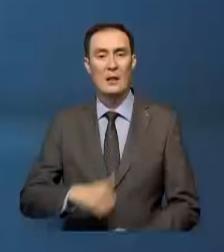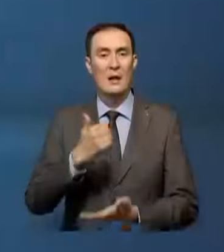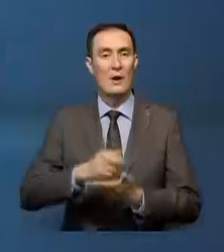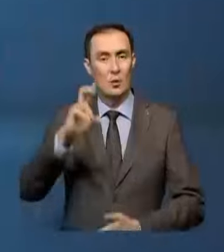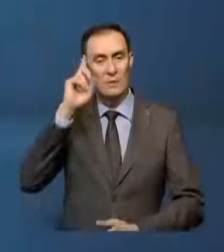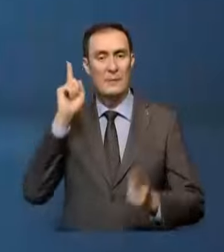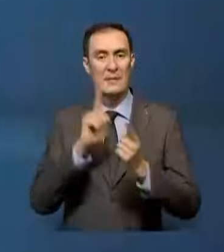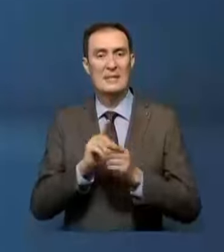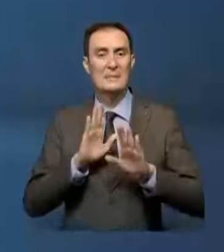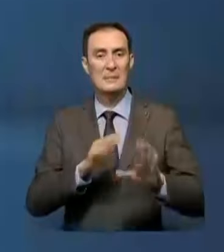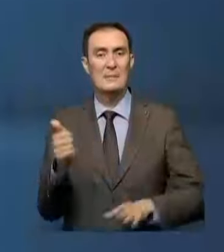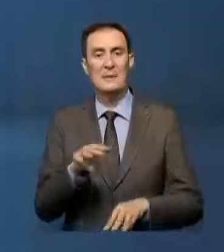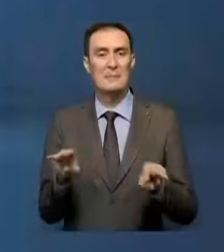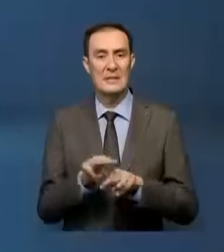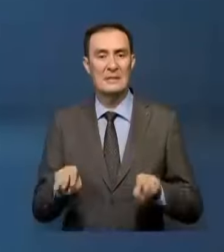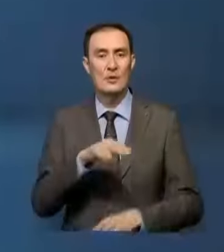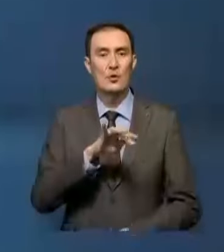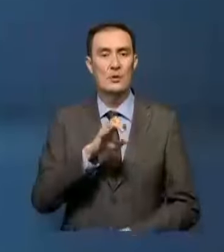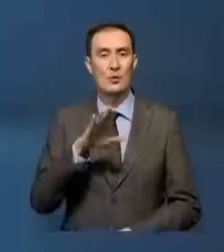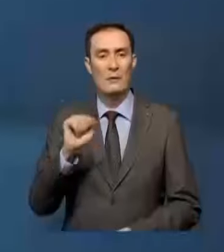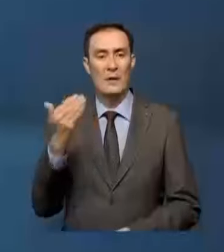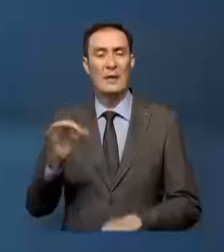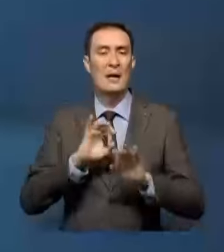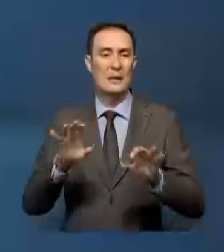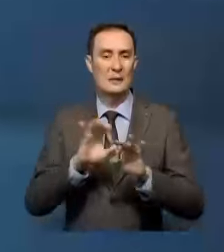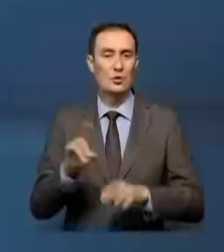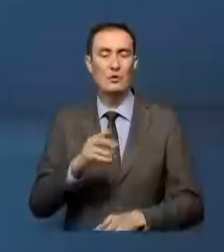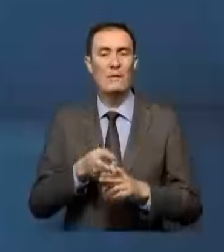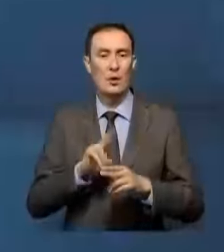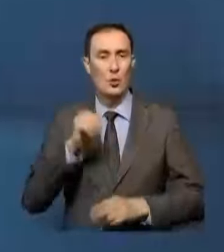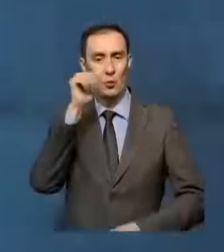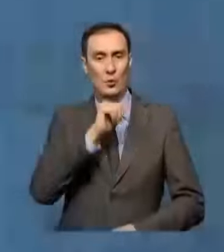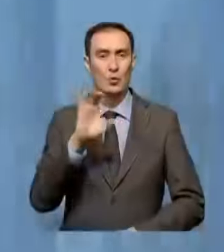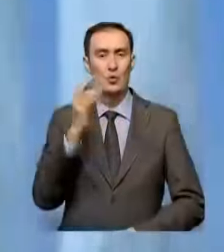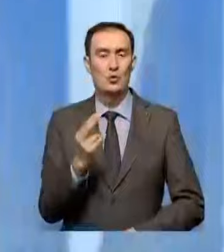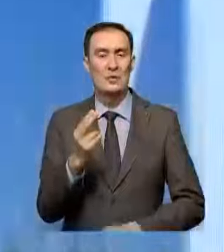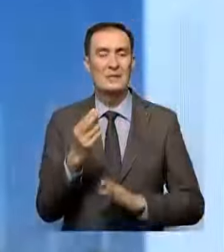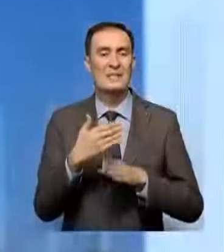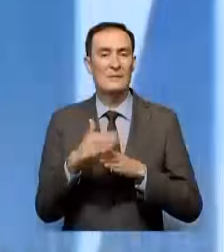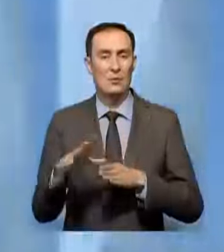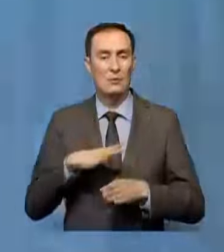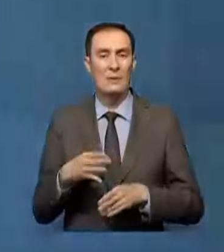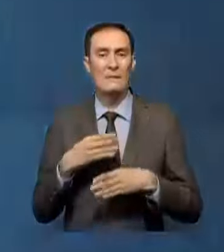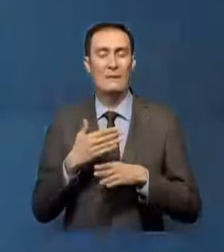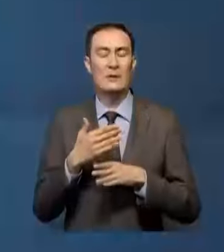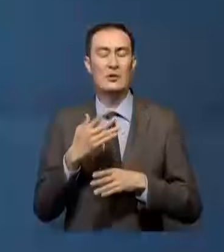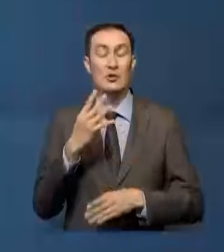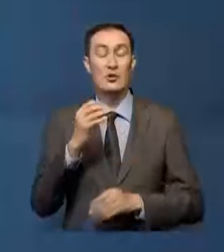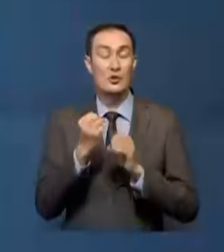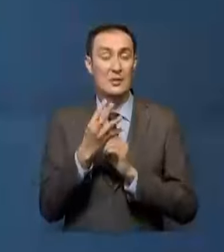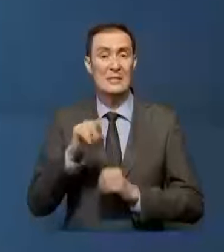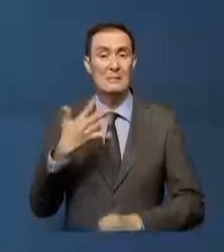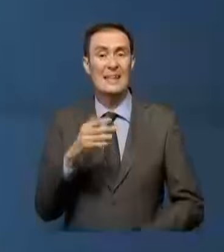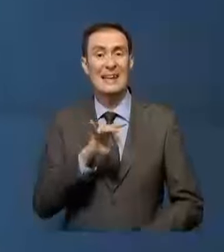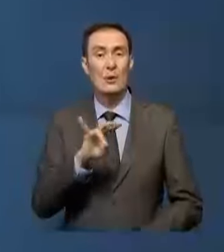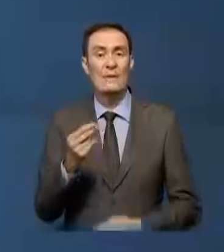Президент принял заместителя премьер-министра Тамару Дюсенову. Она рассказала, что в этом году на социальную сферу выделено 14,5